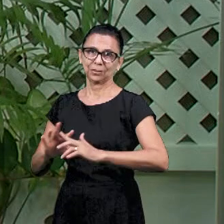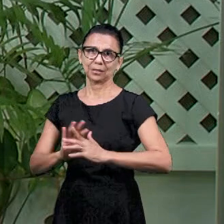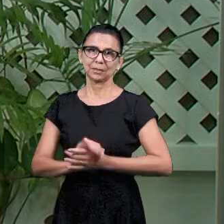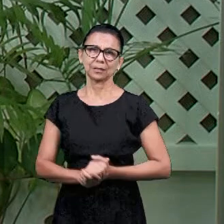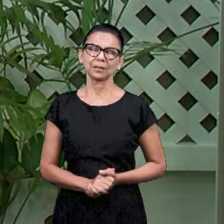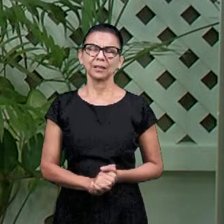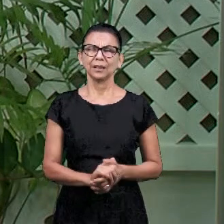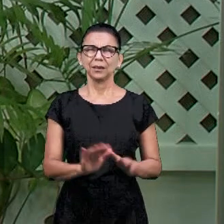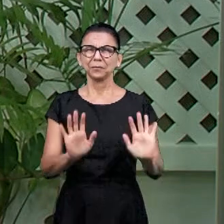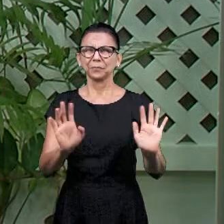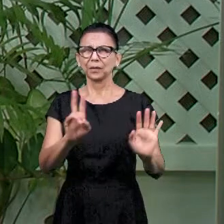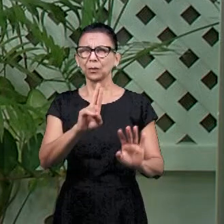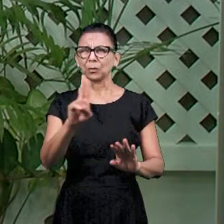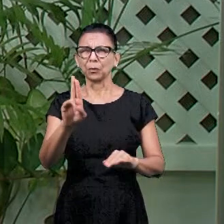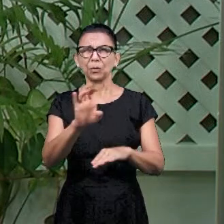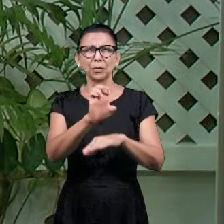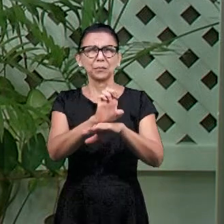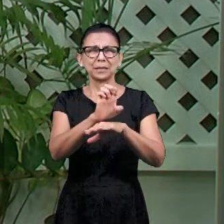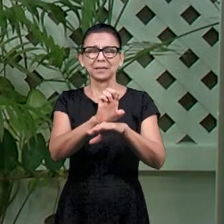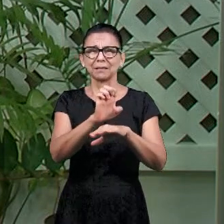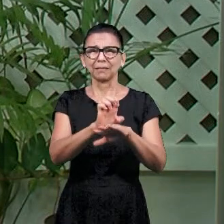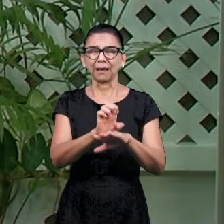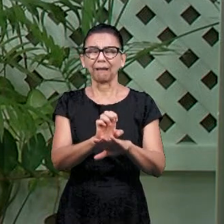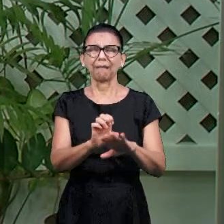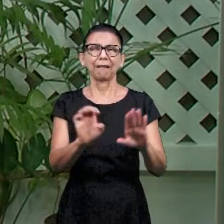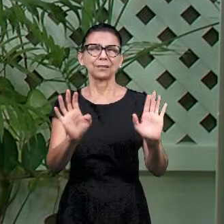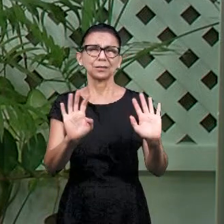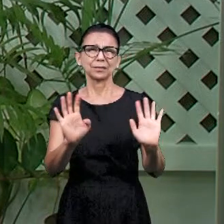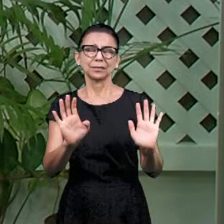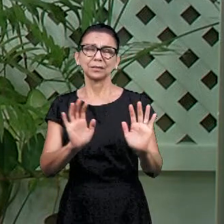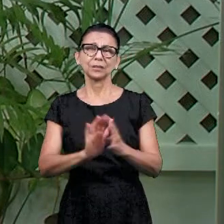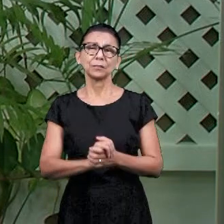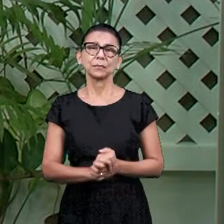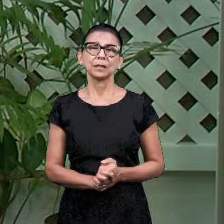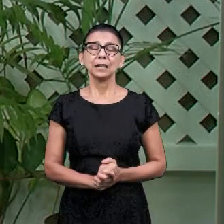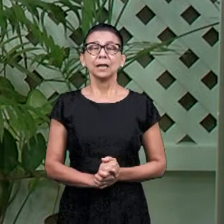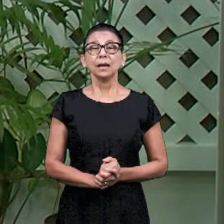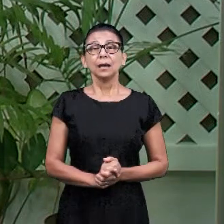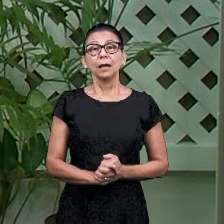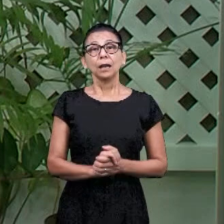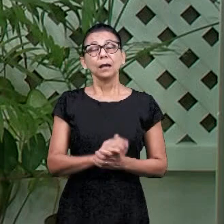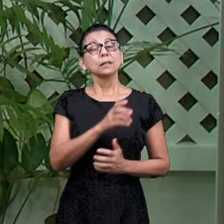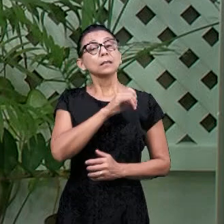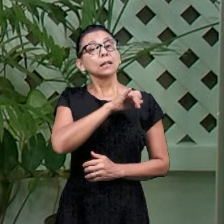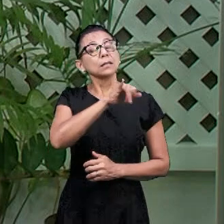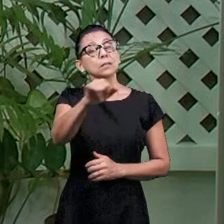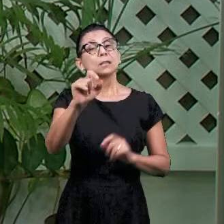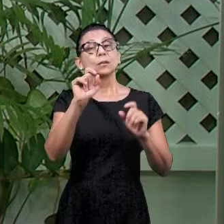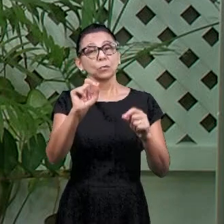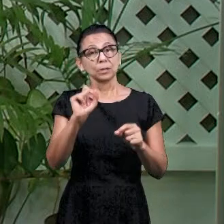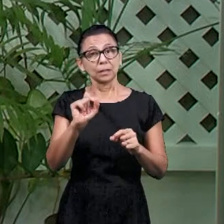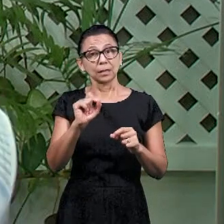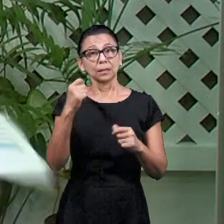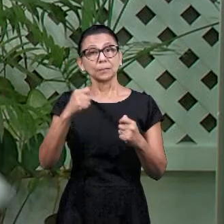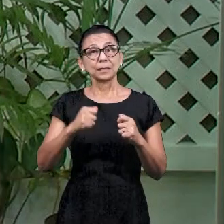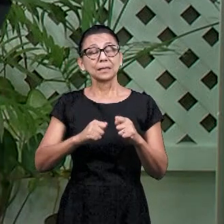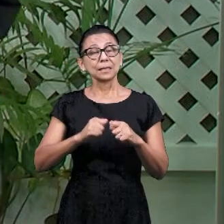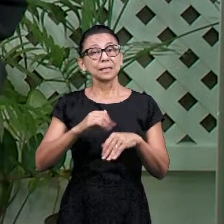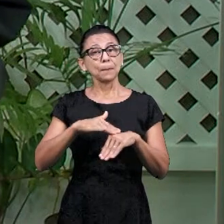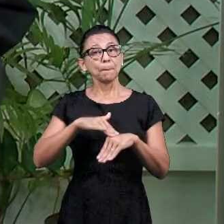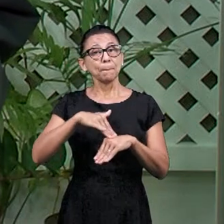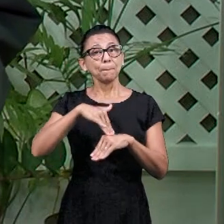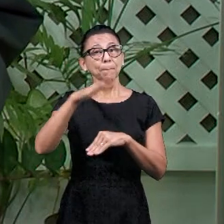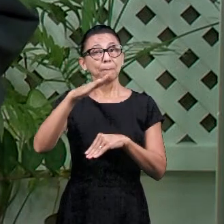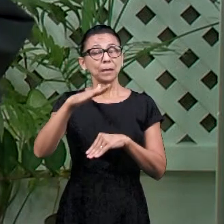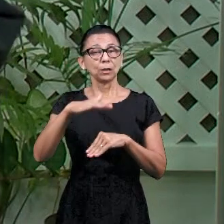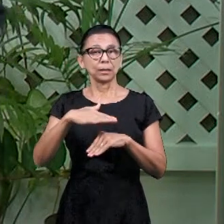nous parlons ici des noms des États, nous ne voulons pas diminuer quelqu'un ni le travail des pasteurs, mais nous voulons